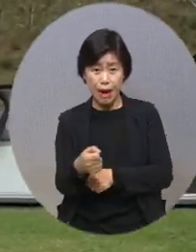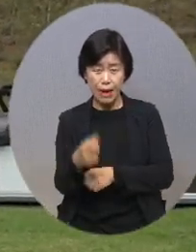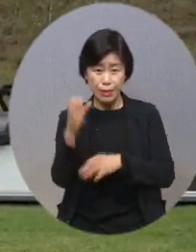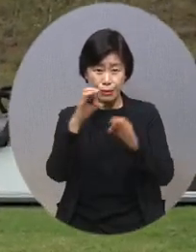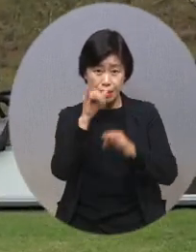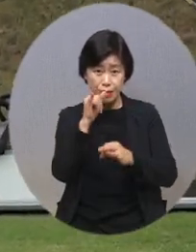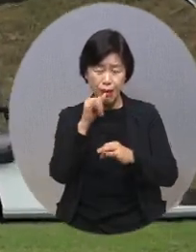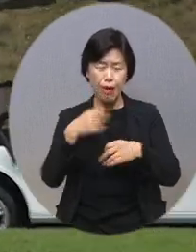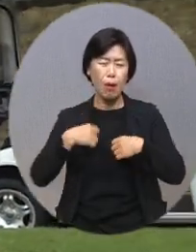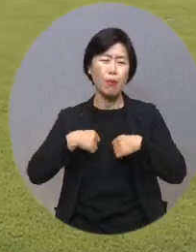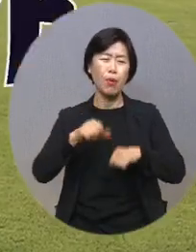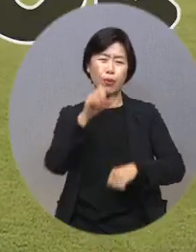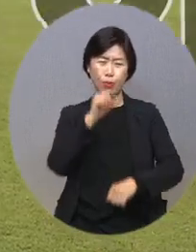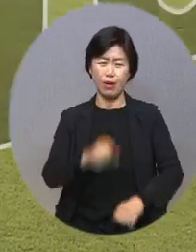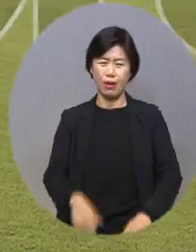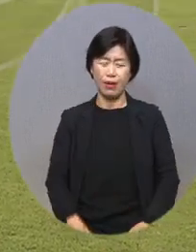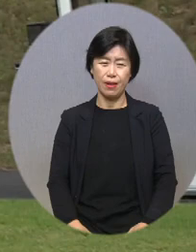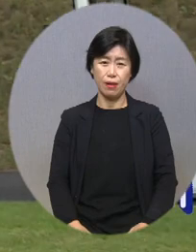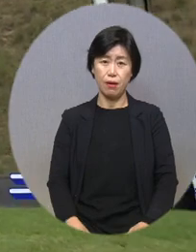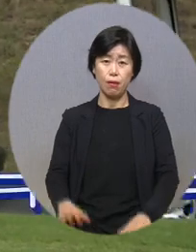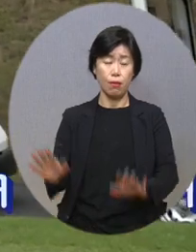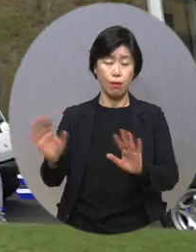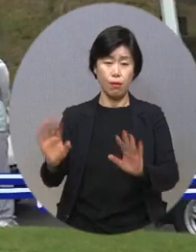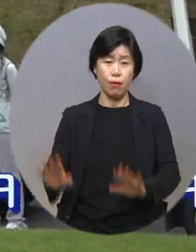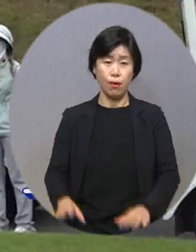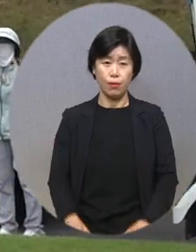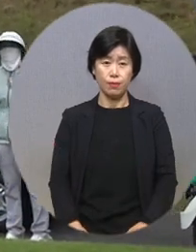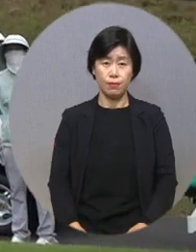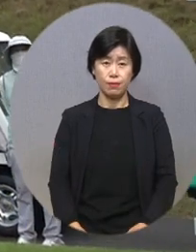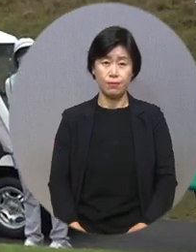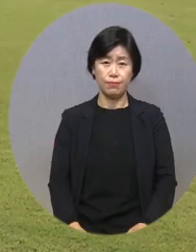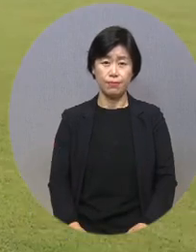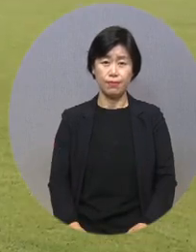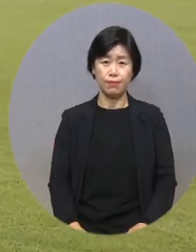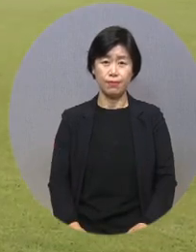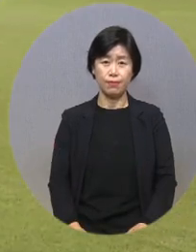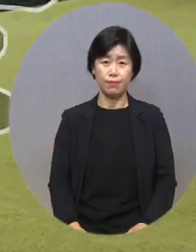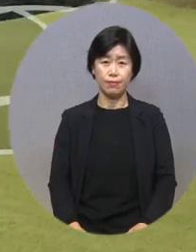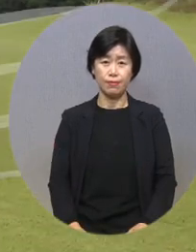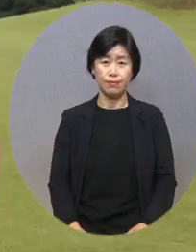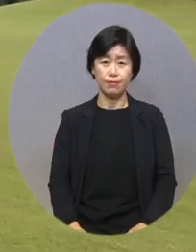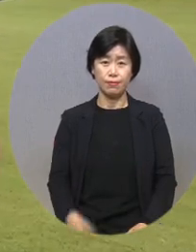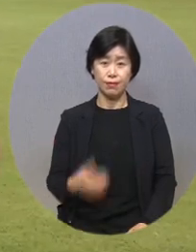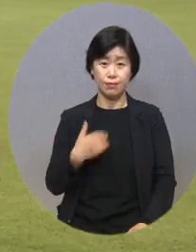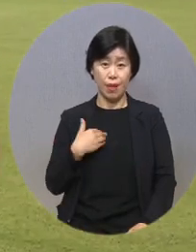3온 네. 하겠지 뭐. 아니요. 또 꼴보기 싫게 3온 하겠지 뭐.